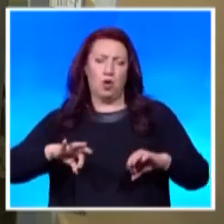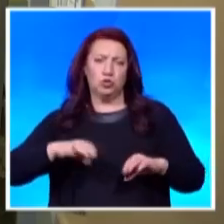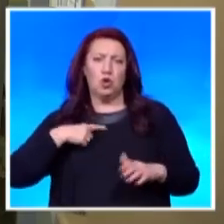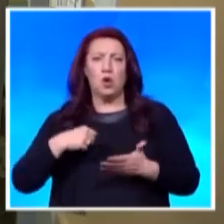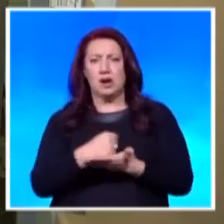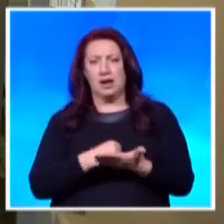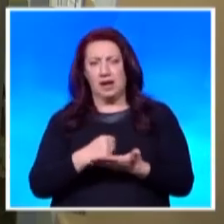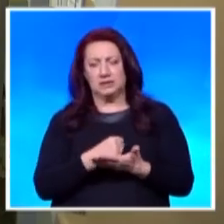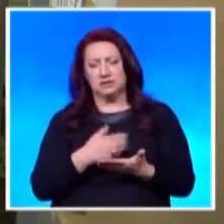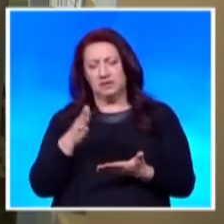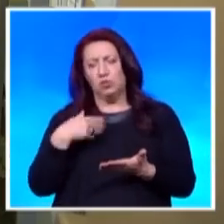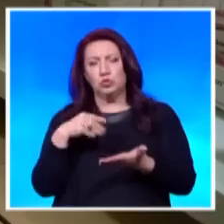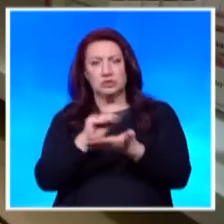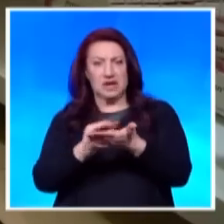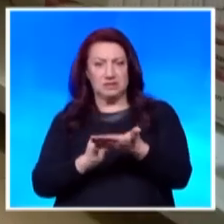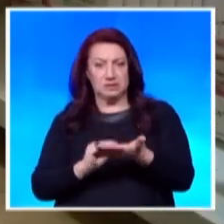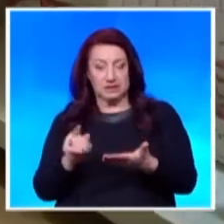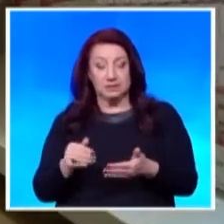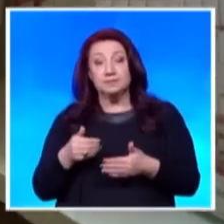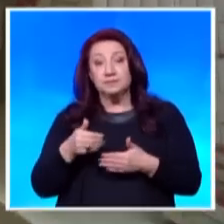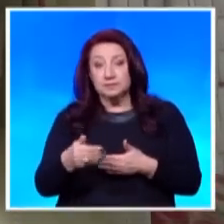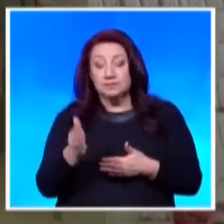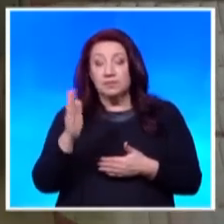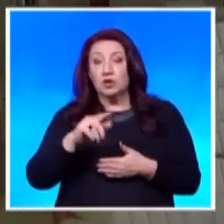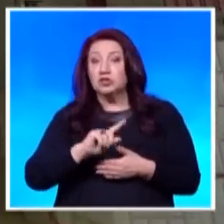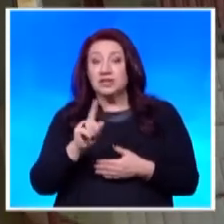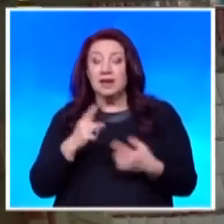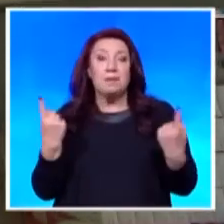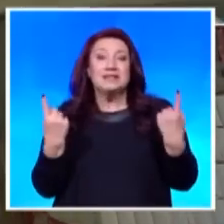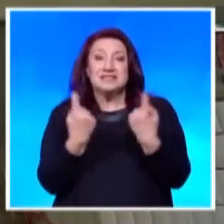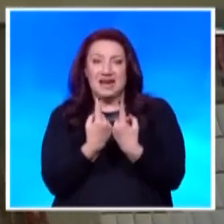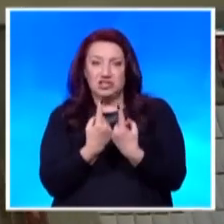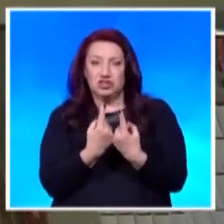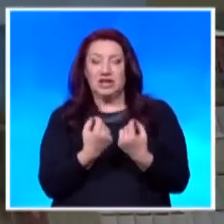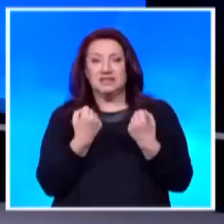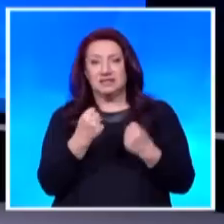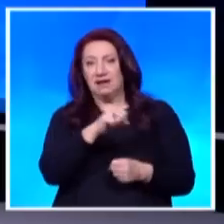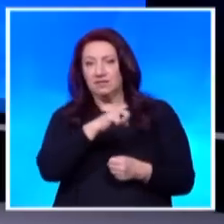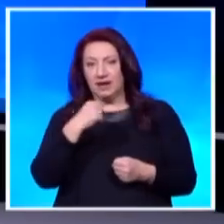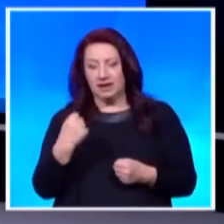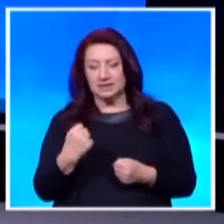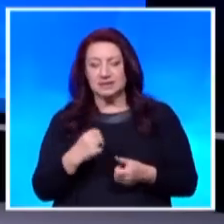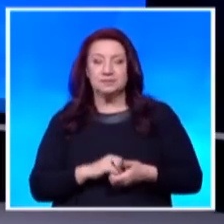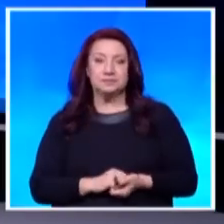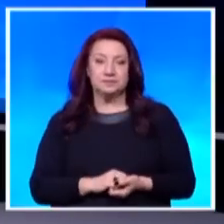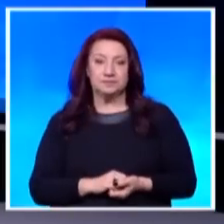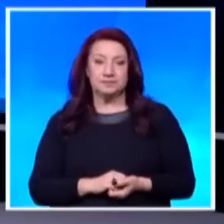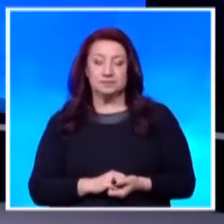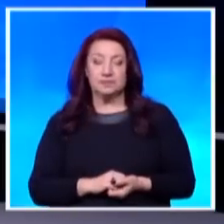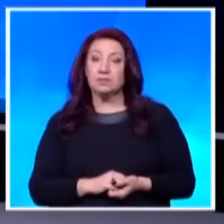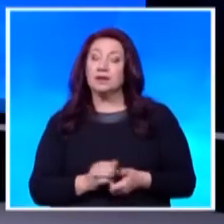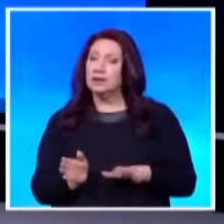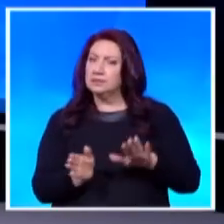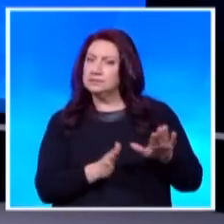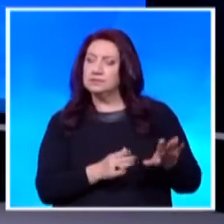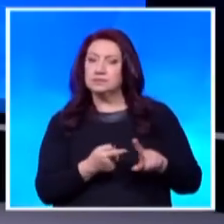все още нямат насрочена среща с Здравната каса. За БТВ новините, Бесте Сабри. От утре КАТ ще отнема